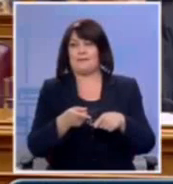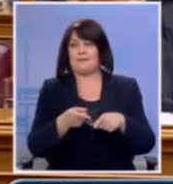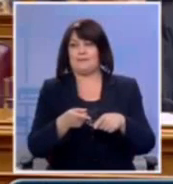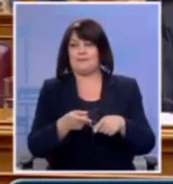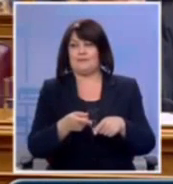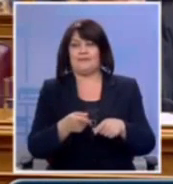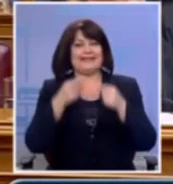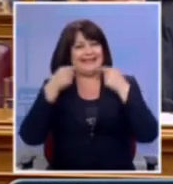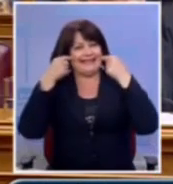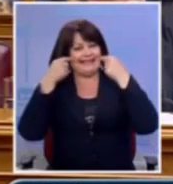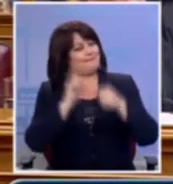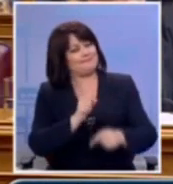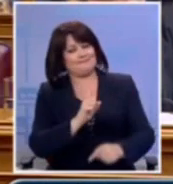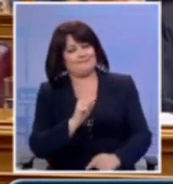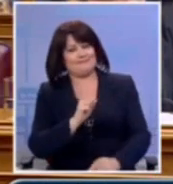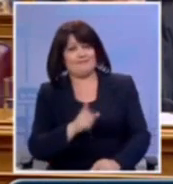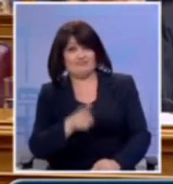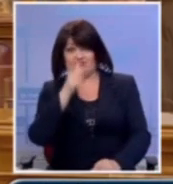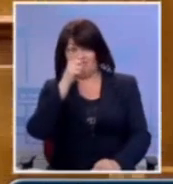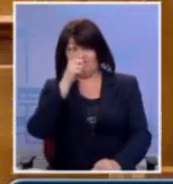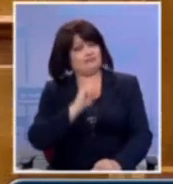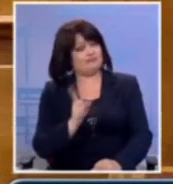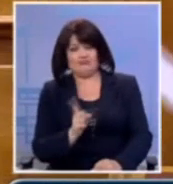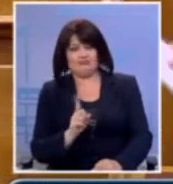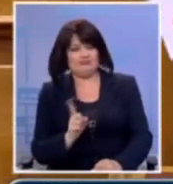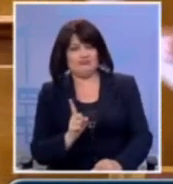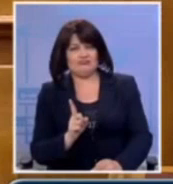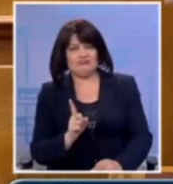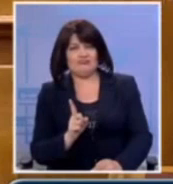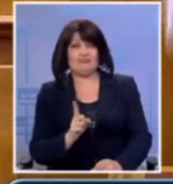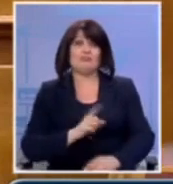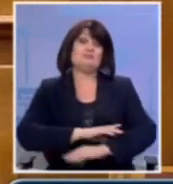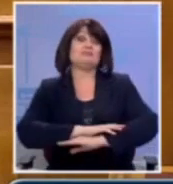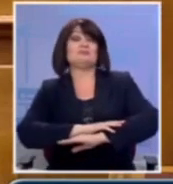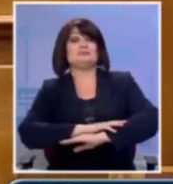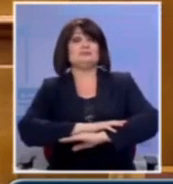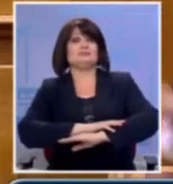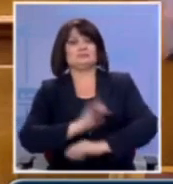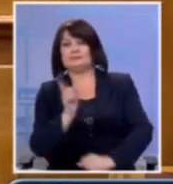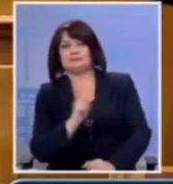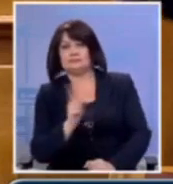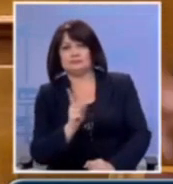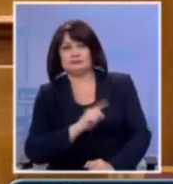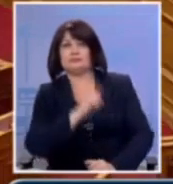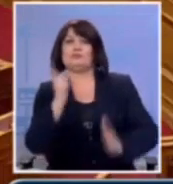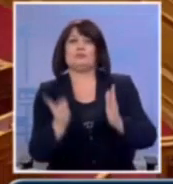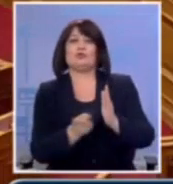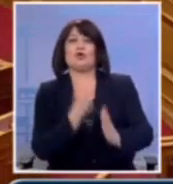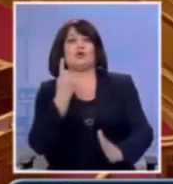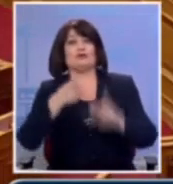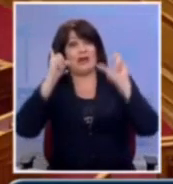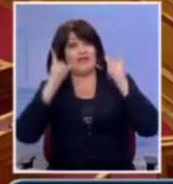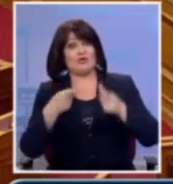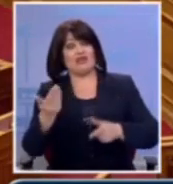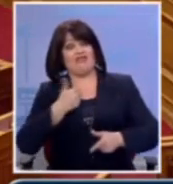χωρίς να χαμογελάτε, χωρίς αλαζονία, χωρίς αυτή την αυταρέσκεια ότι πρώτη φορά εκφράστηκε η